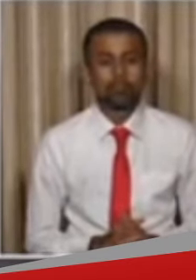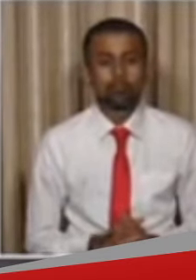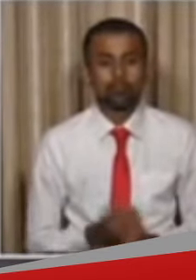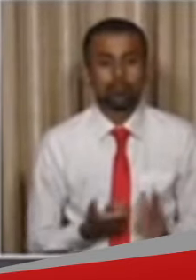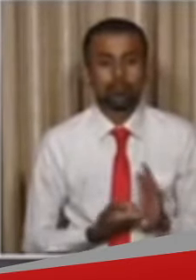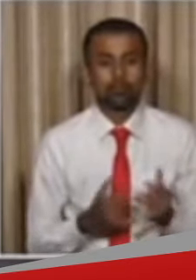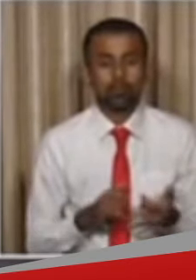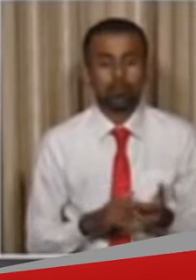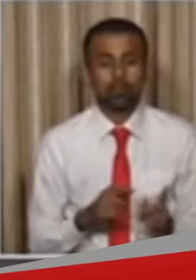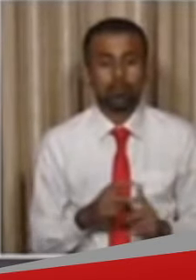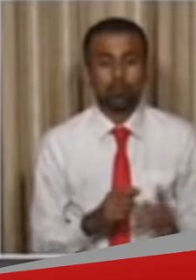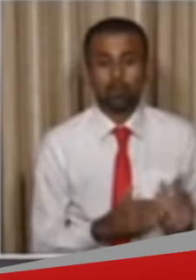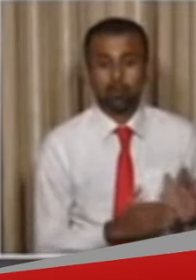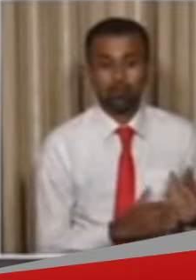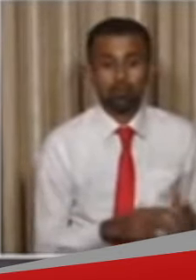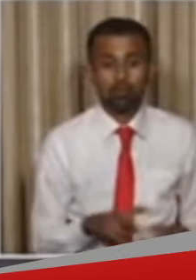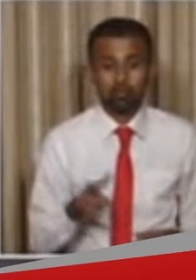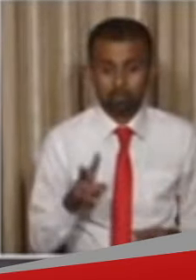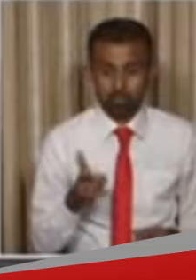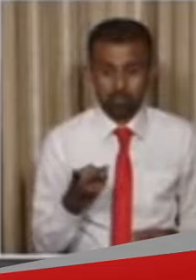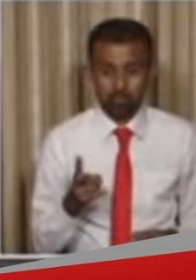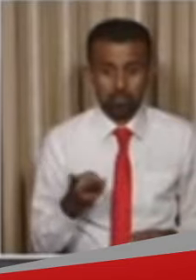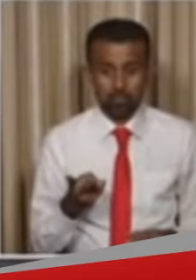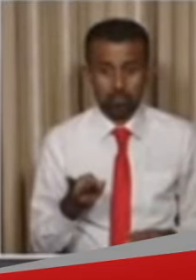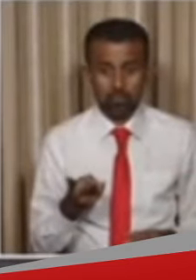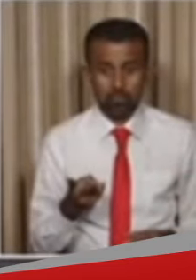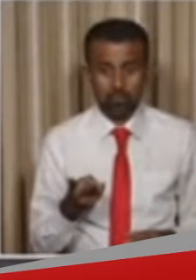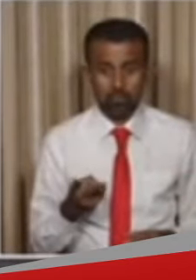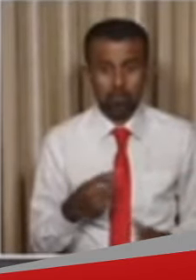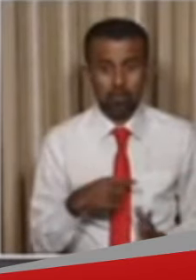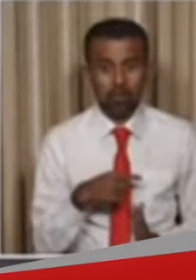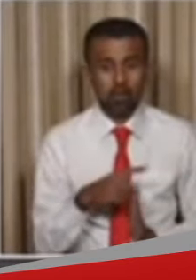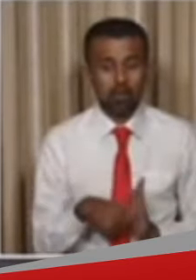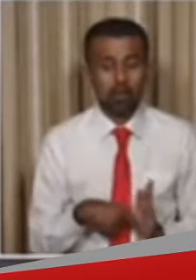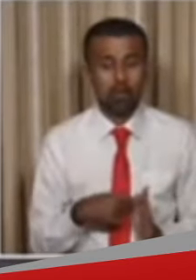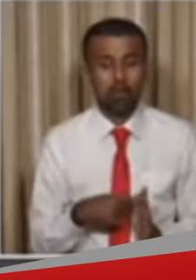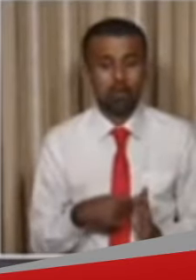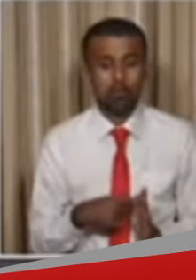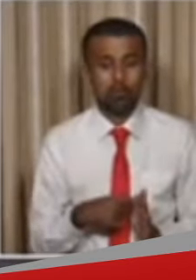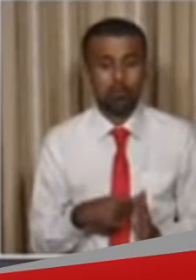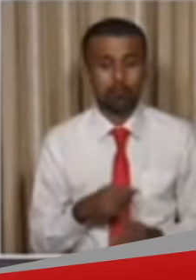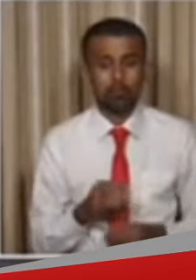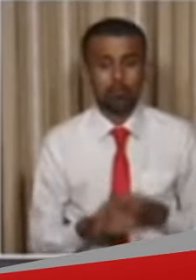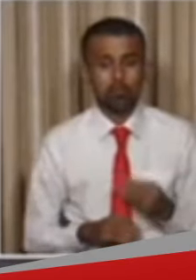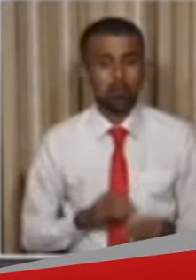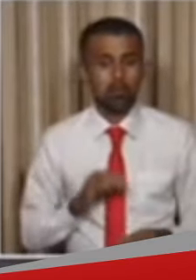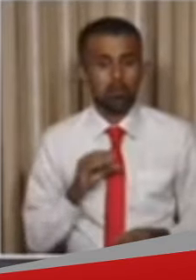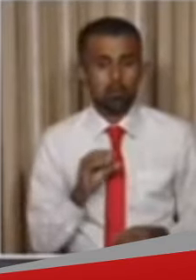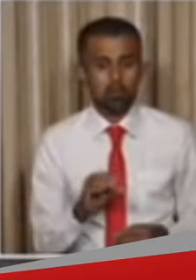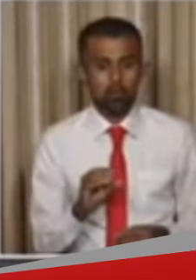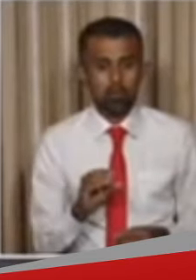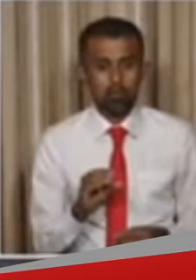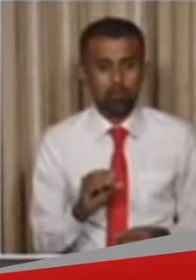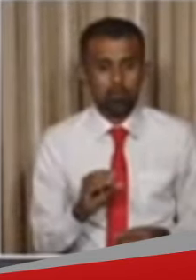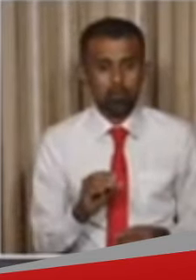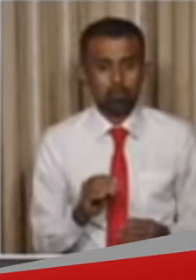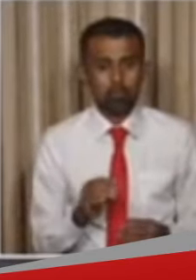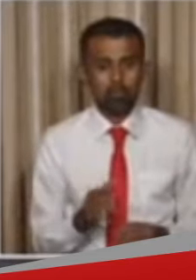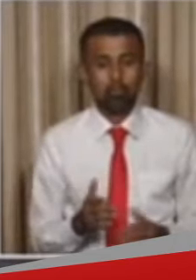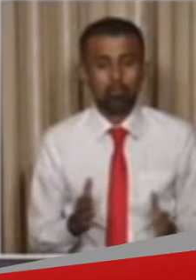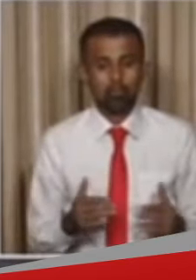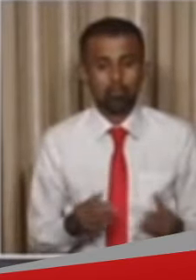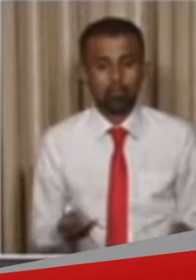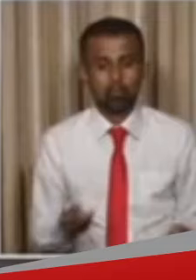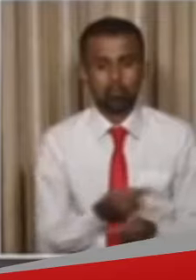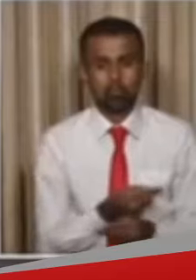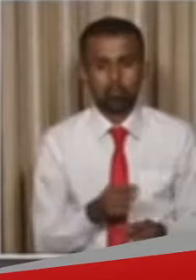රුපියල් ඩොලර් මිලියන 200ක් ලංකාවේ ආයෝජනය කරන්න කටයුතු කරනවා කියලා. කිවිසුම